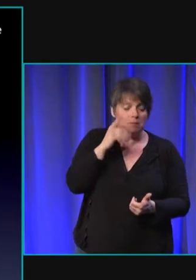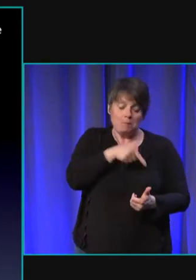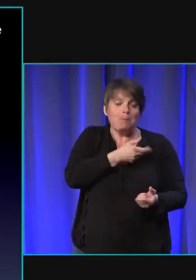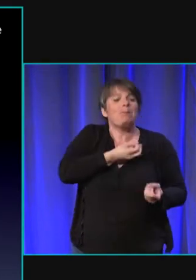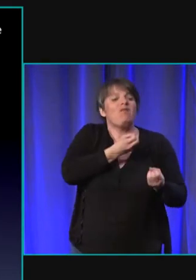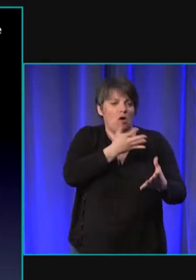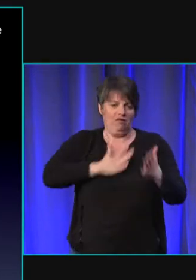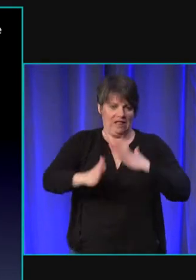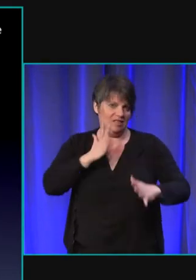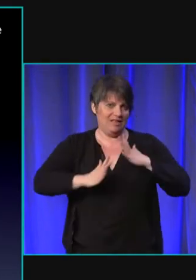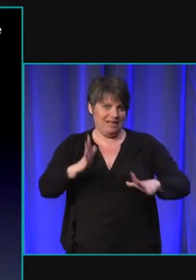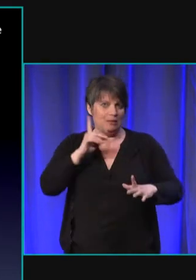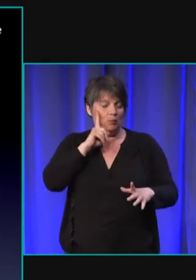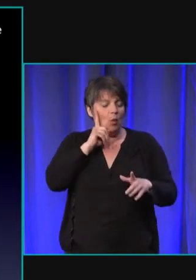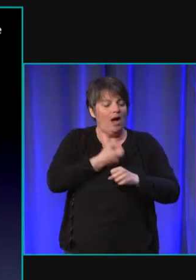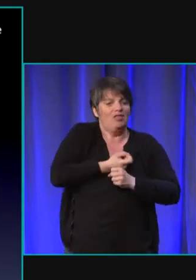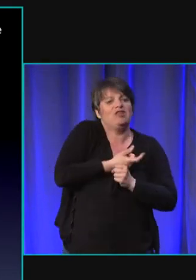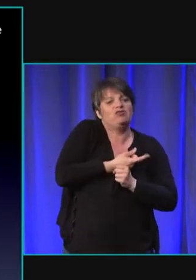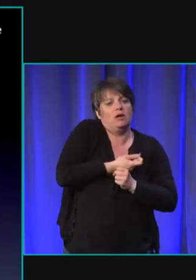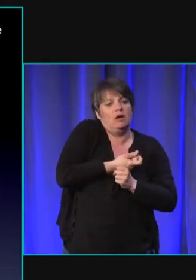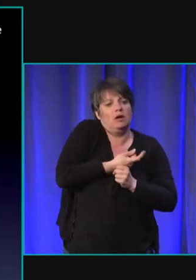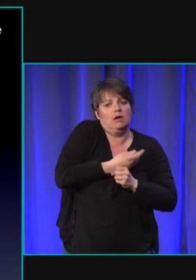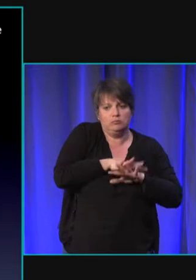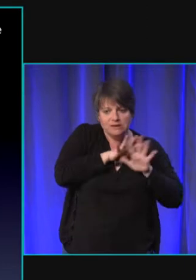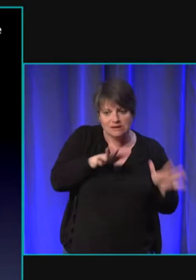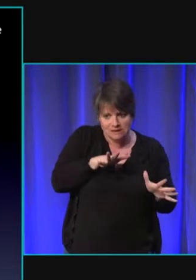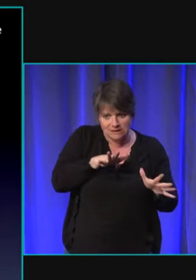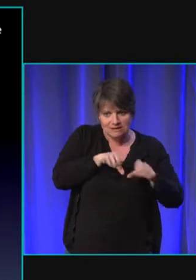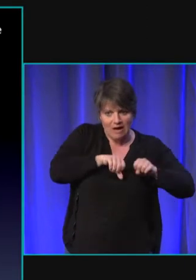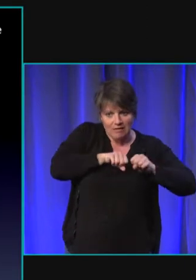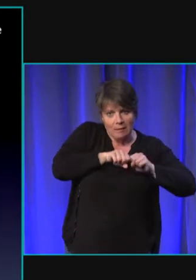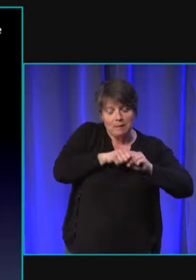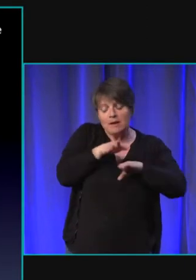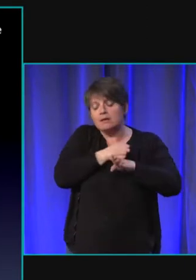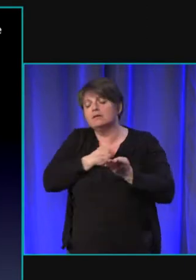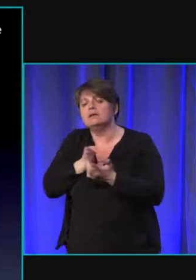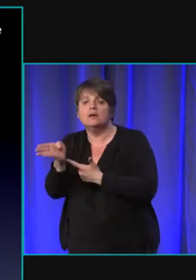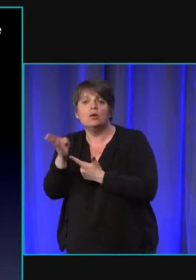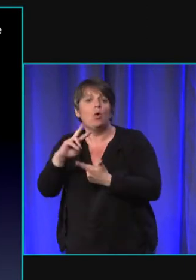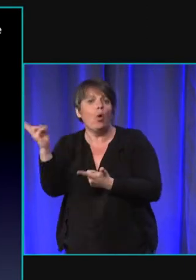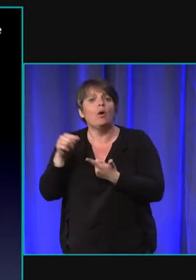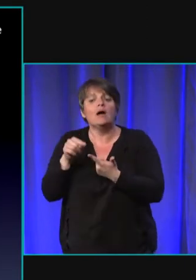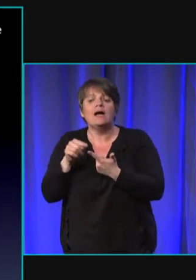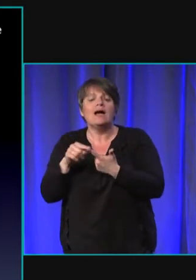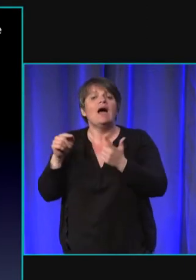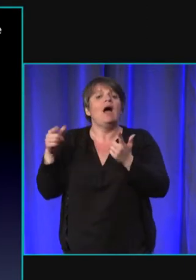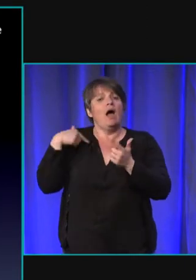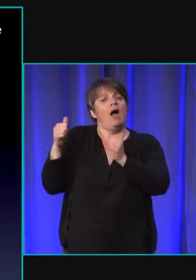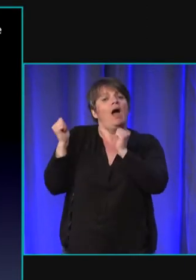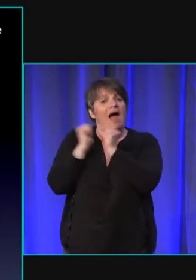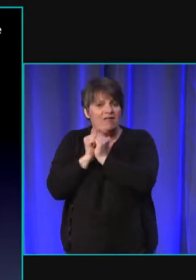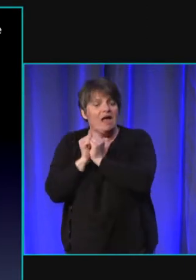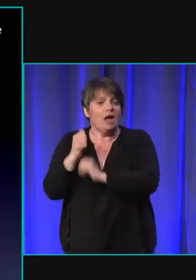fatigue parce qu'elles produisent beaucoup de déchets métaboliques. Et vous avez une autre filière qu'on appelle la filière aérobie et qui